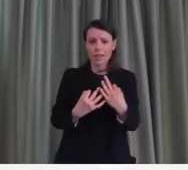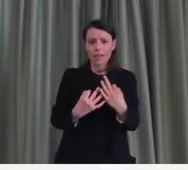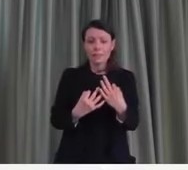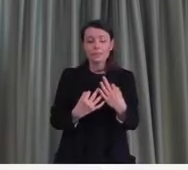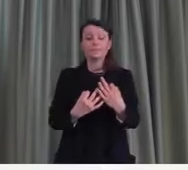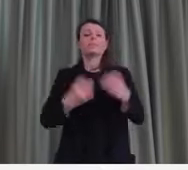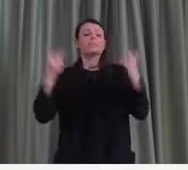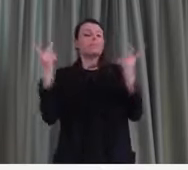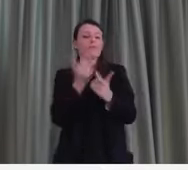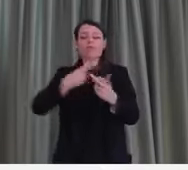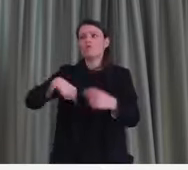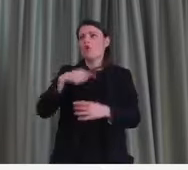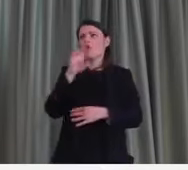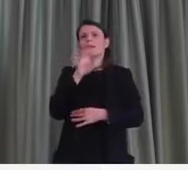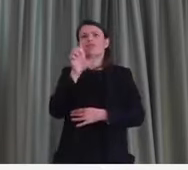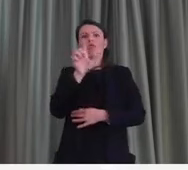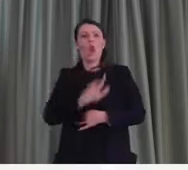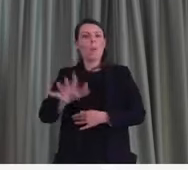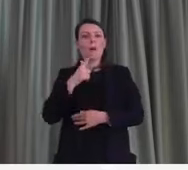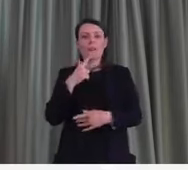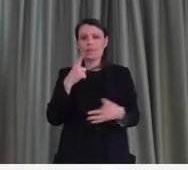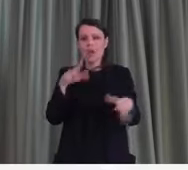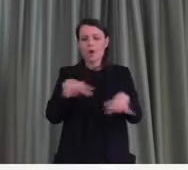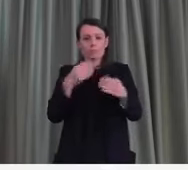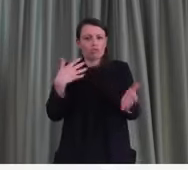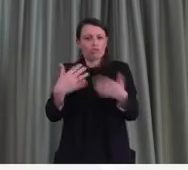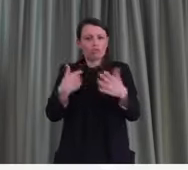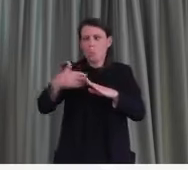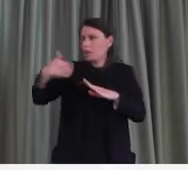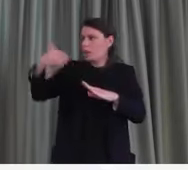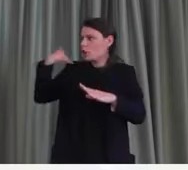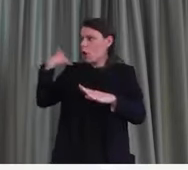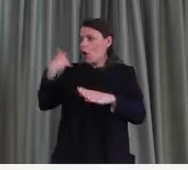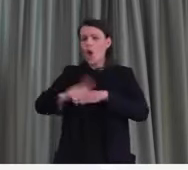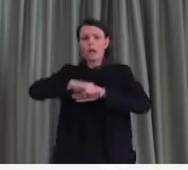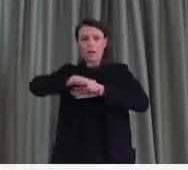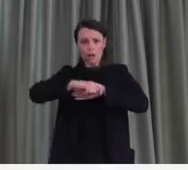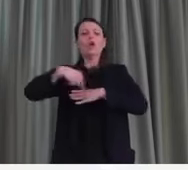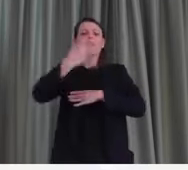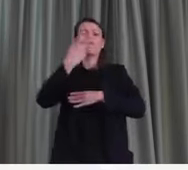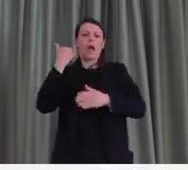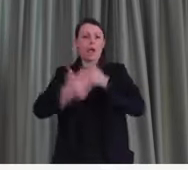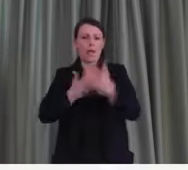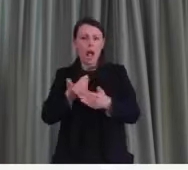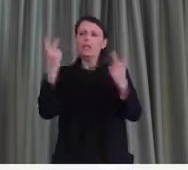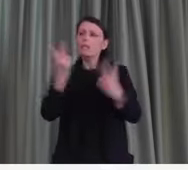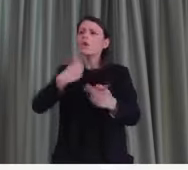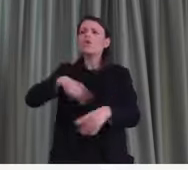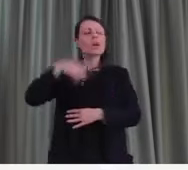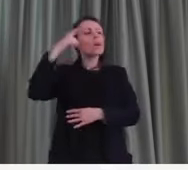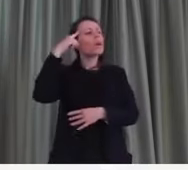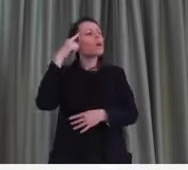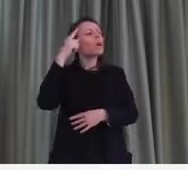secondo di questa crisi ha sempre adottato e ha chiesto allo stato di adottare con le numerose sollecitazioni